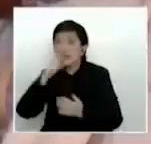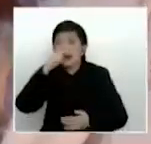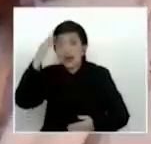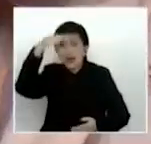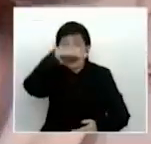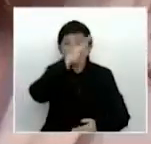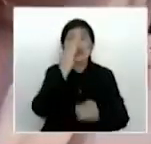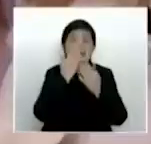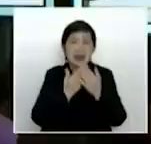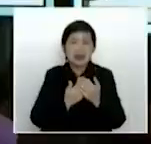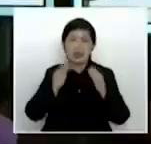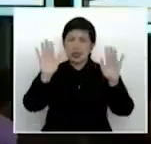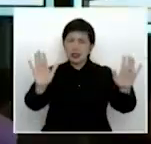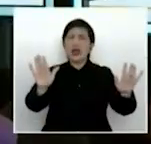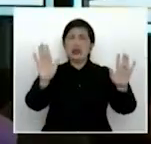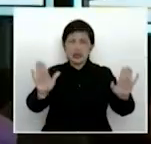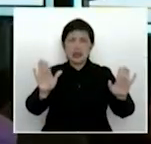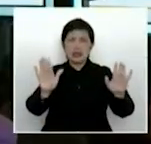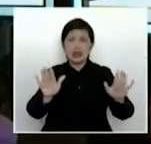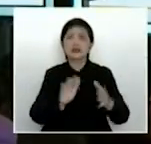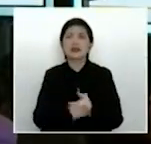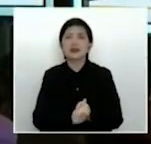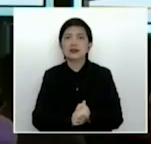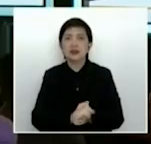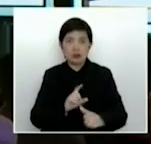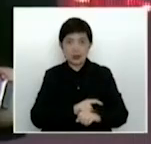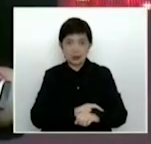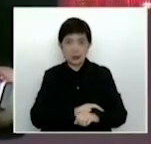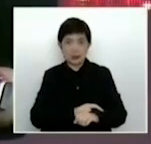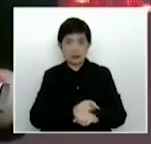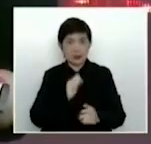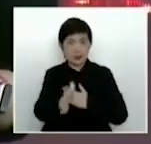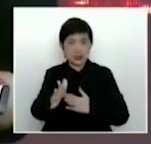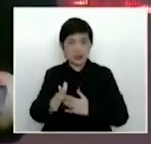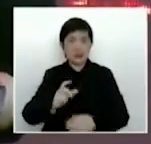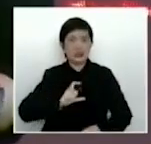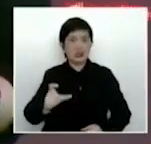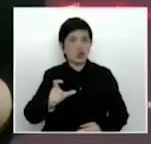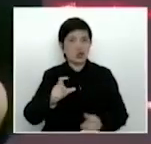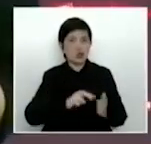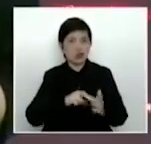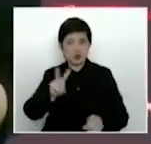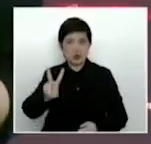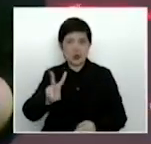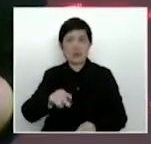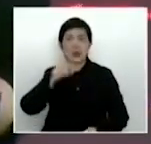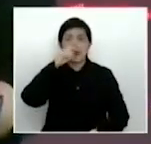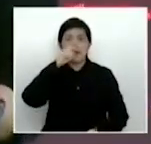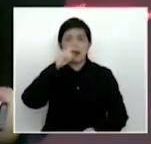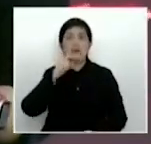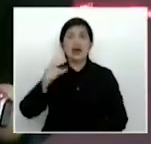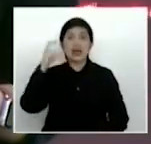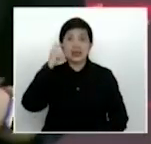Kamil mohon tenang hadirin kesempatan Berikutnya saya berikan kepada calon gubernur nomor urut bapak